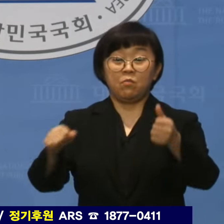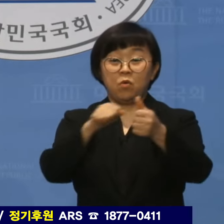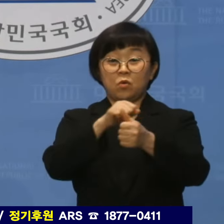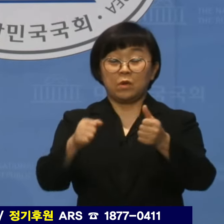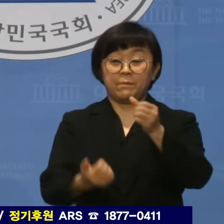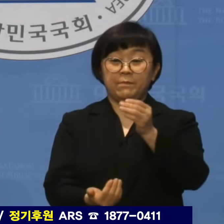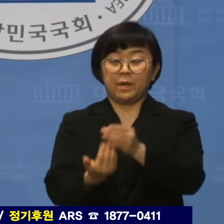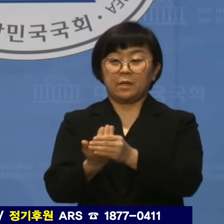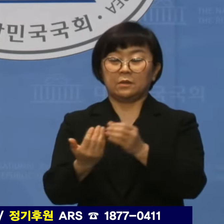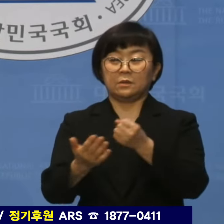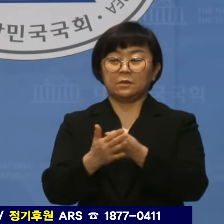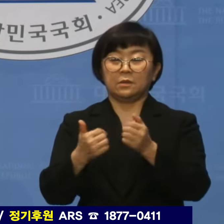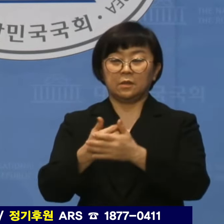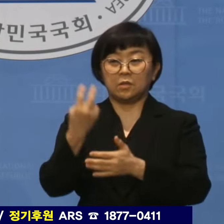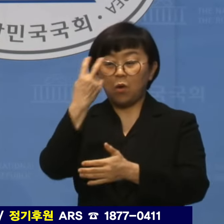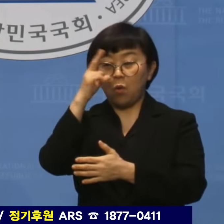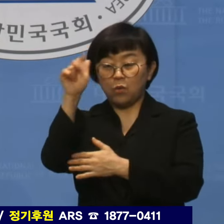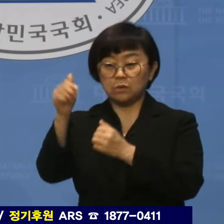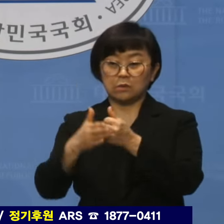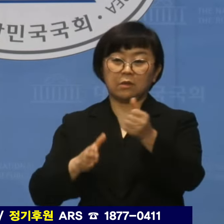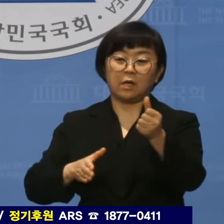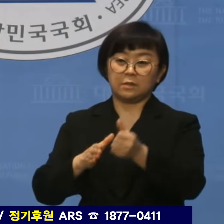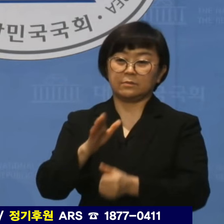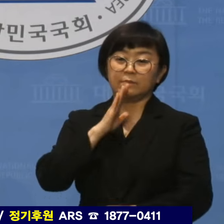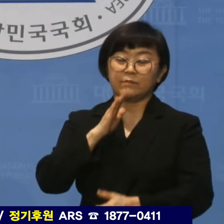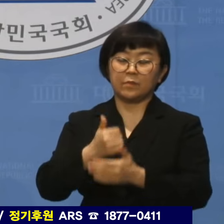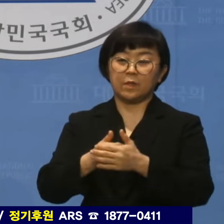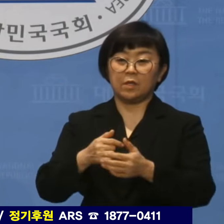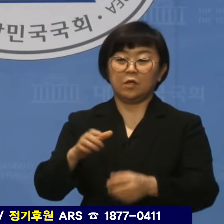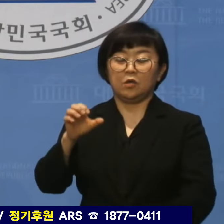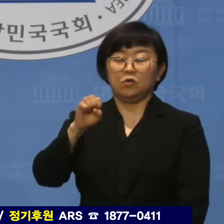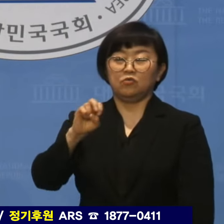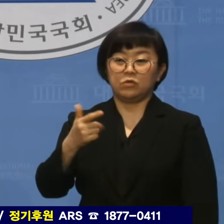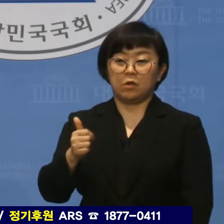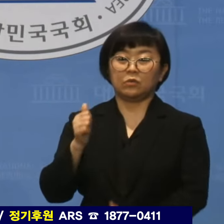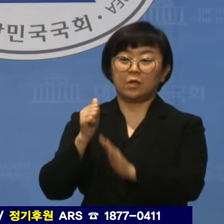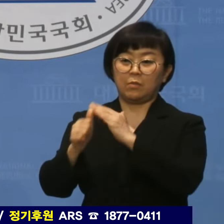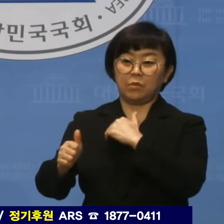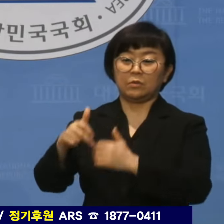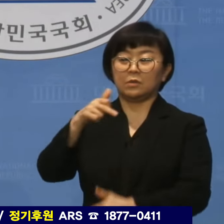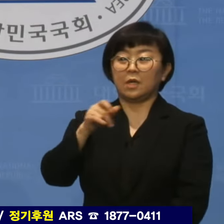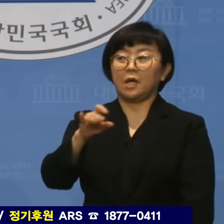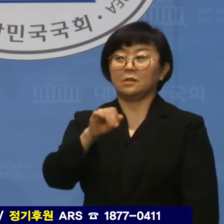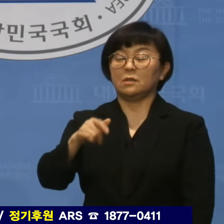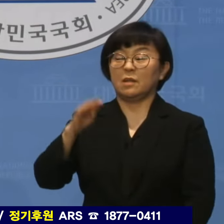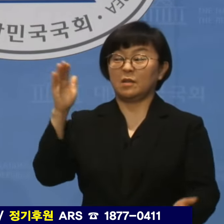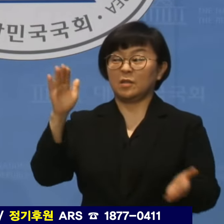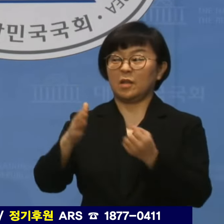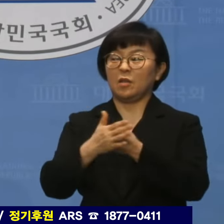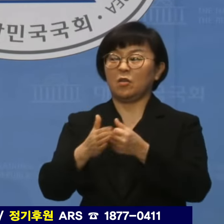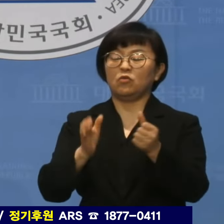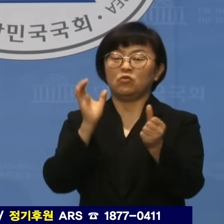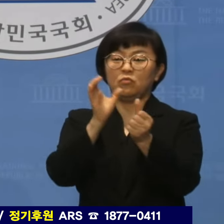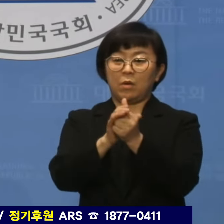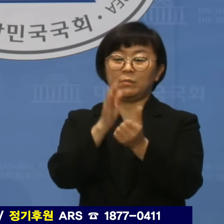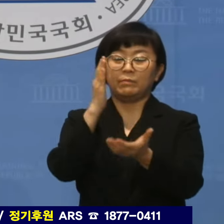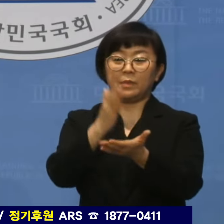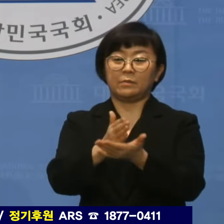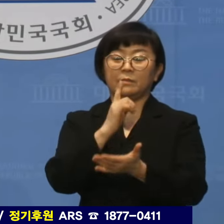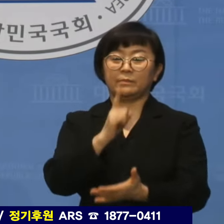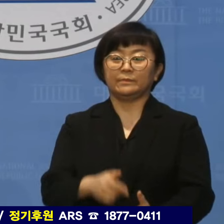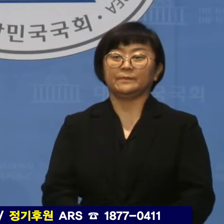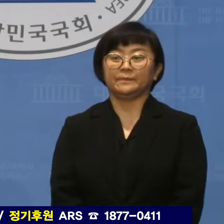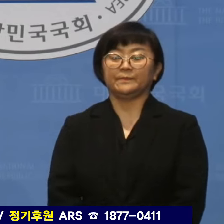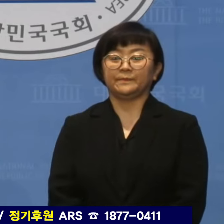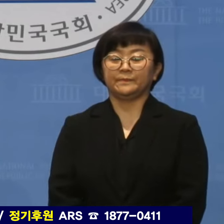폭력 행사한 경호처가 가해자입니다. 윤재옥 원내대표는 카이스트 학생의 누명 씌우지